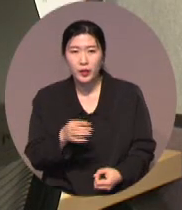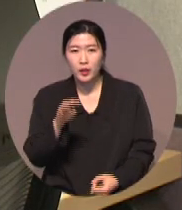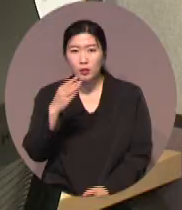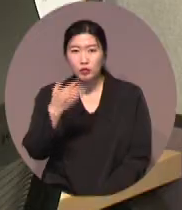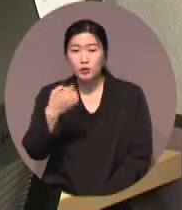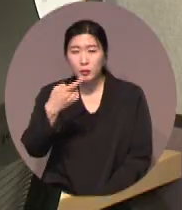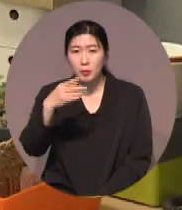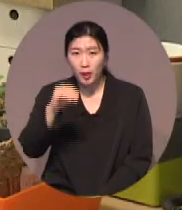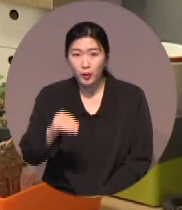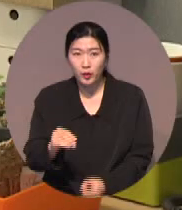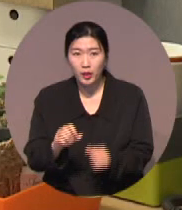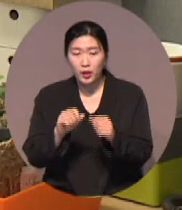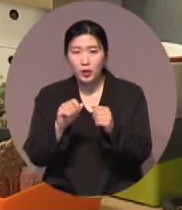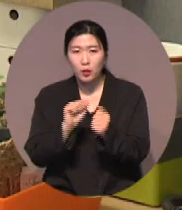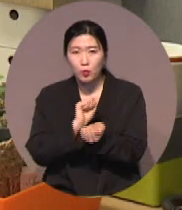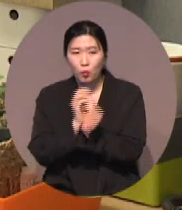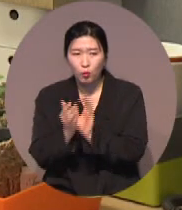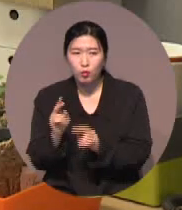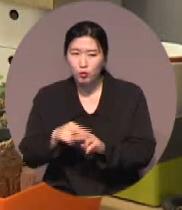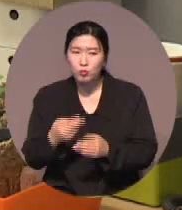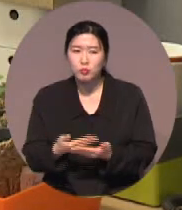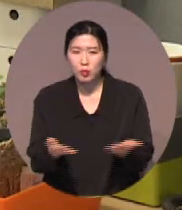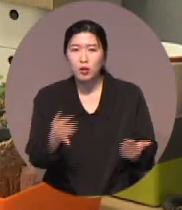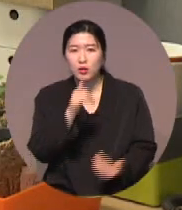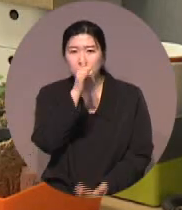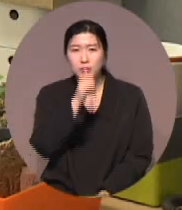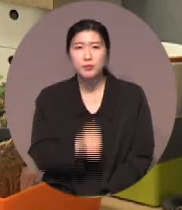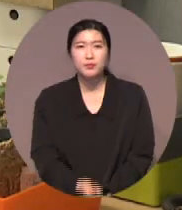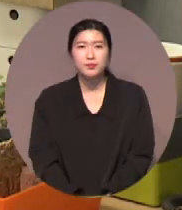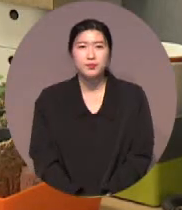91만원에 조화를 제공한 혐의도 함께 받고 있습니다